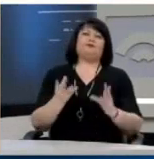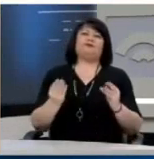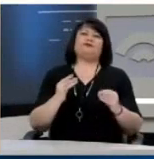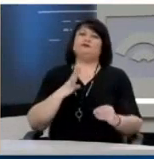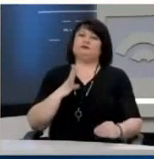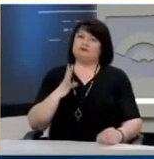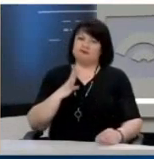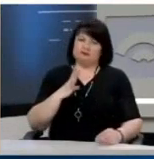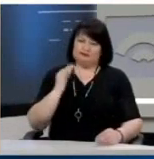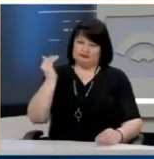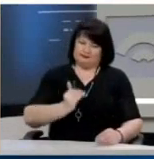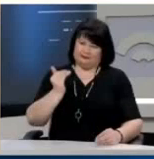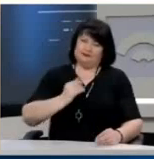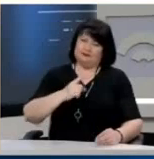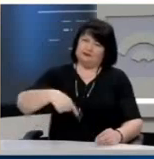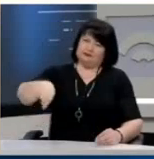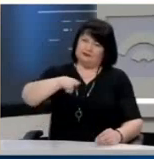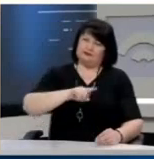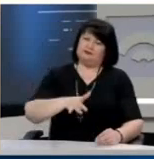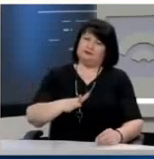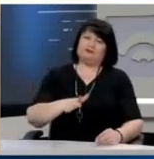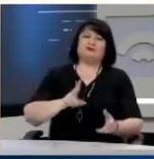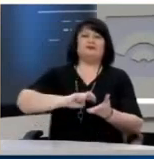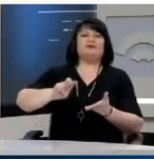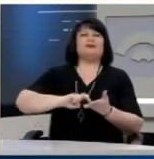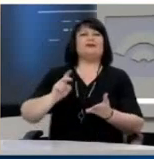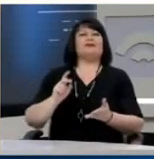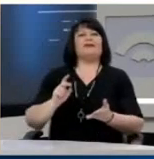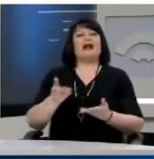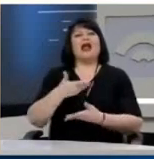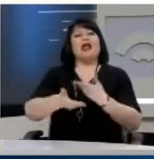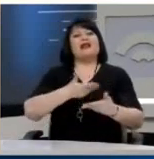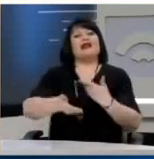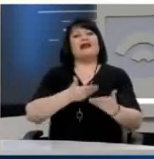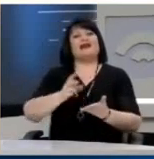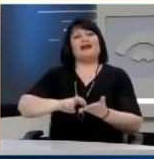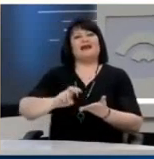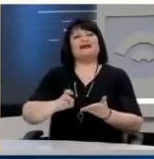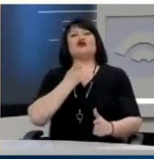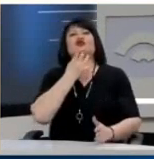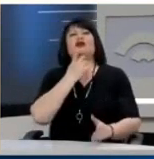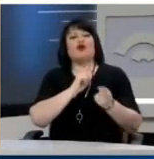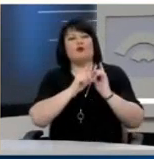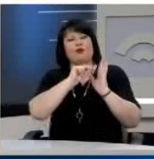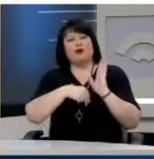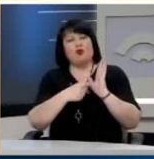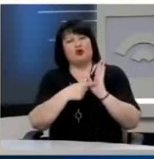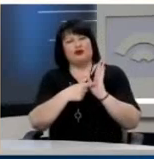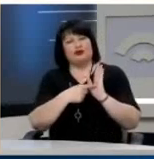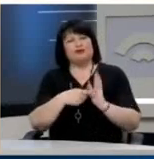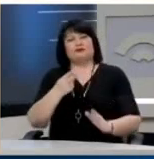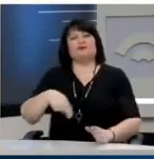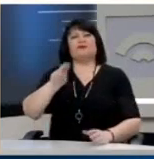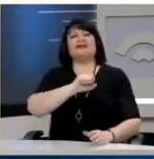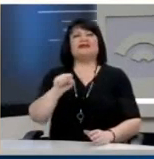πολλούς και τη ριζική μείωση σχεδόν για όλους της εισφοράς αλληλεγγύης, και αυτό ένα σκληρό μνημονιακό μέτρο, την αύξηση του